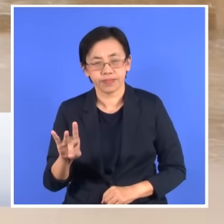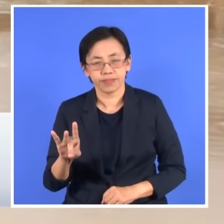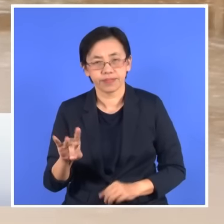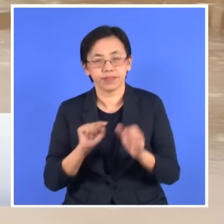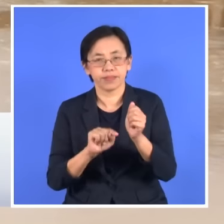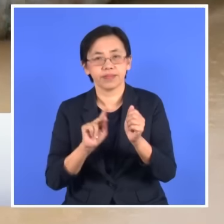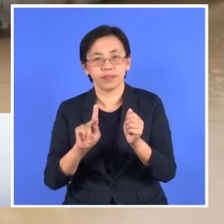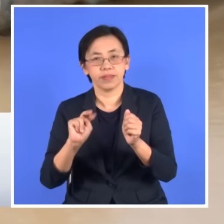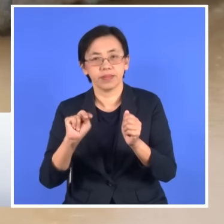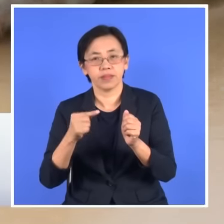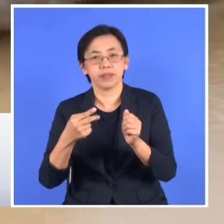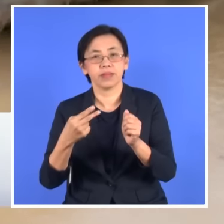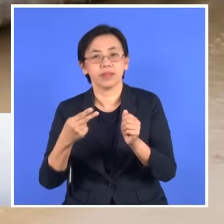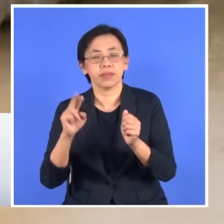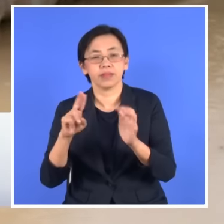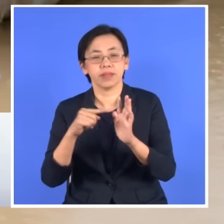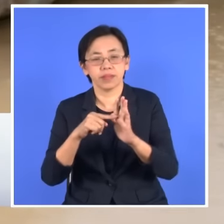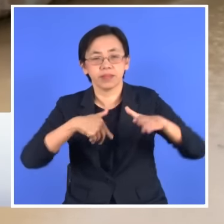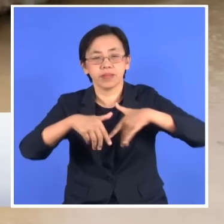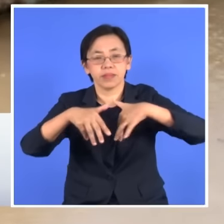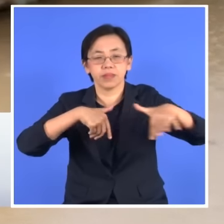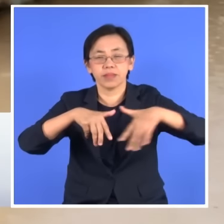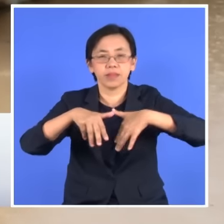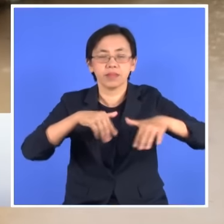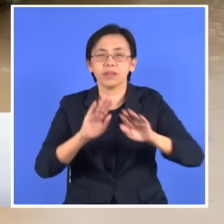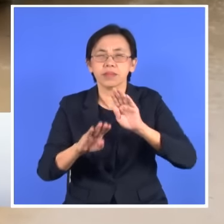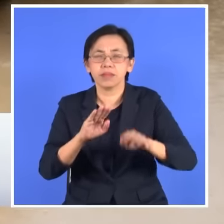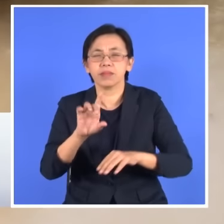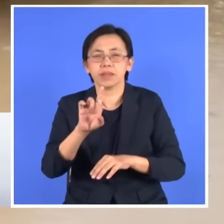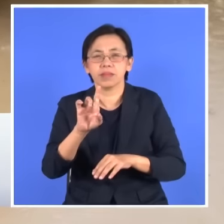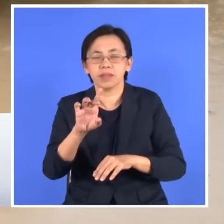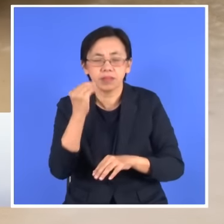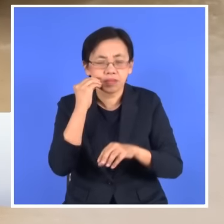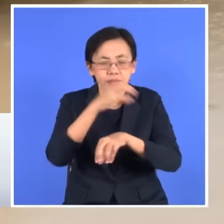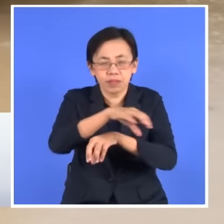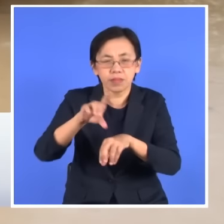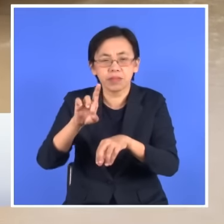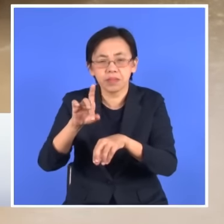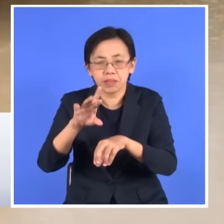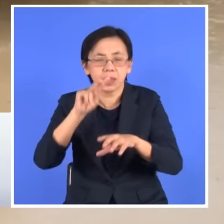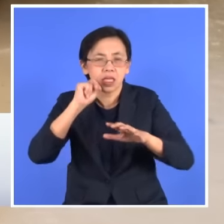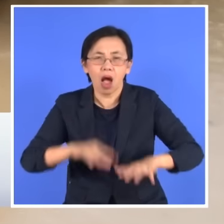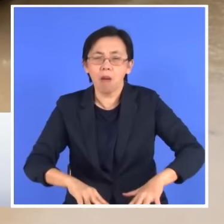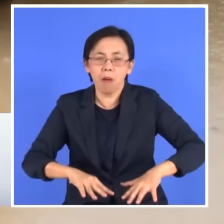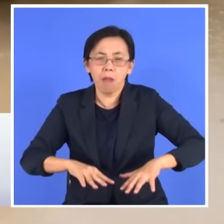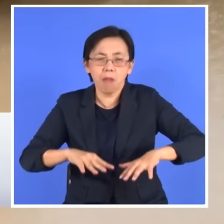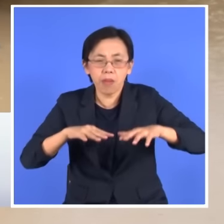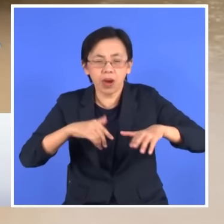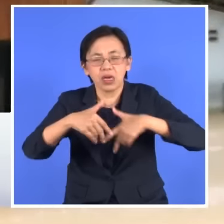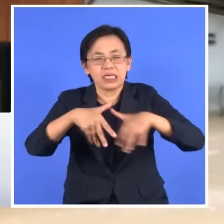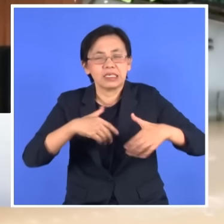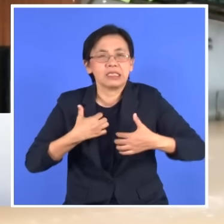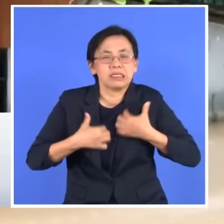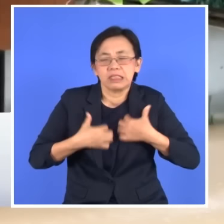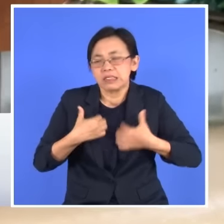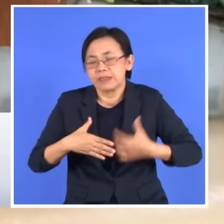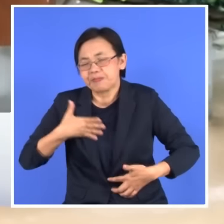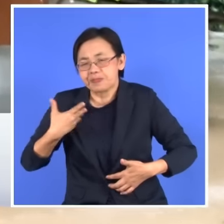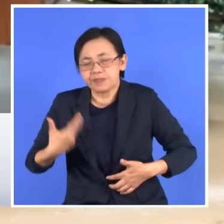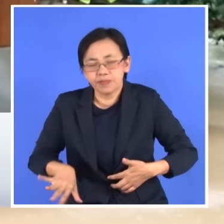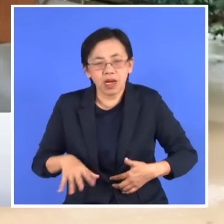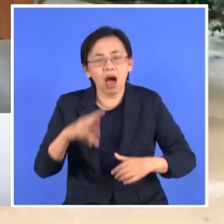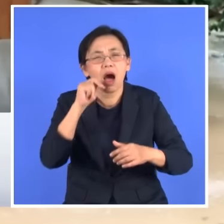งหรานะครับซึ่งมีชาวบ้านอยู่เนี่ยประมาณสัก100ครัวเรือนถูกน้ำท่วมสูงครับชาวบ้านเนี่ยเดือดร้อนหนักเลยมวล